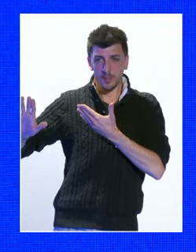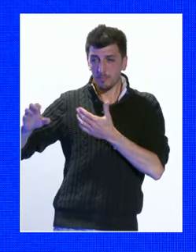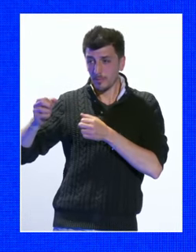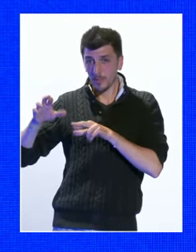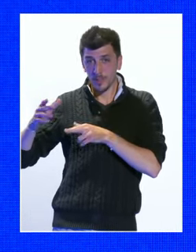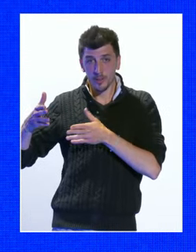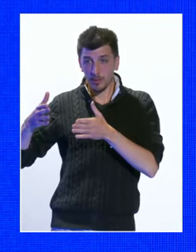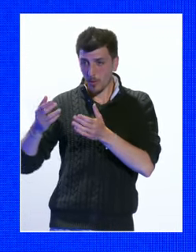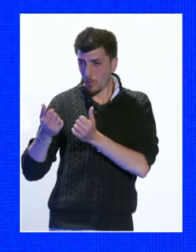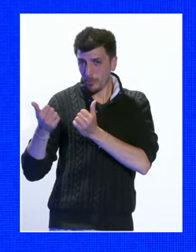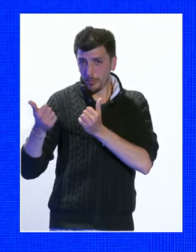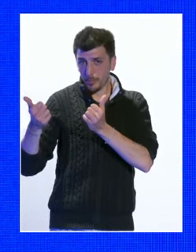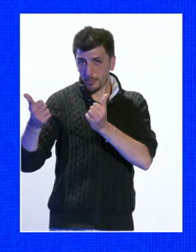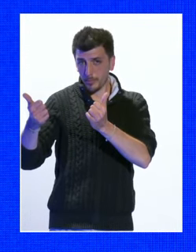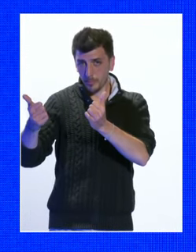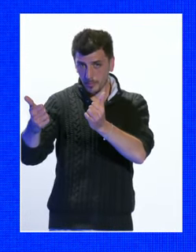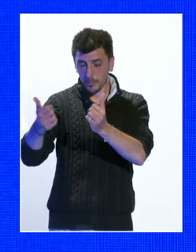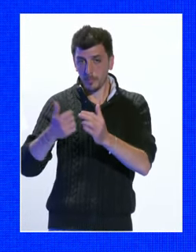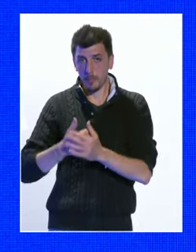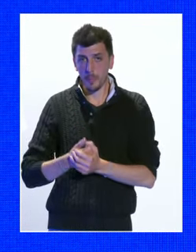l'opposition à ces déviances,